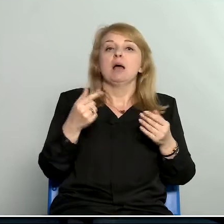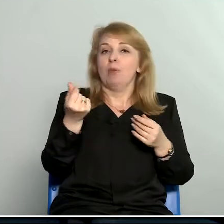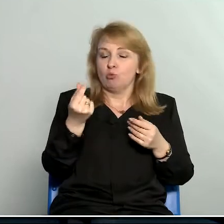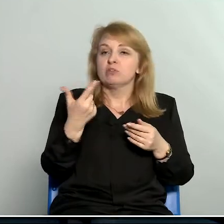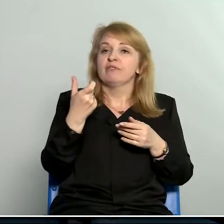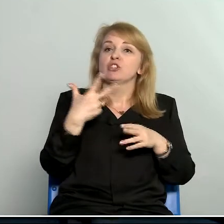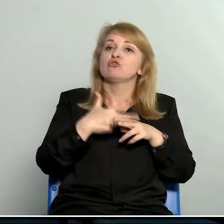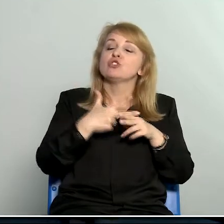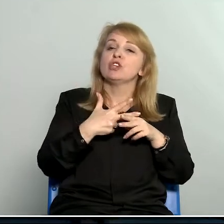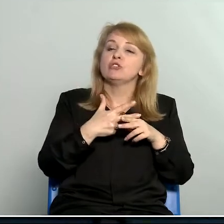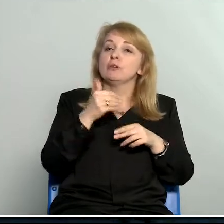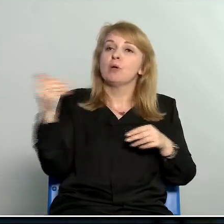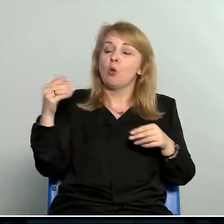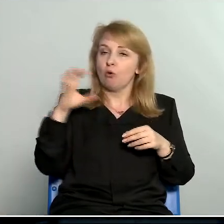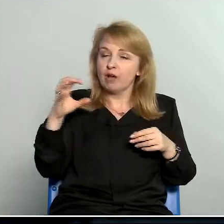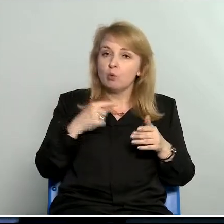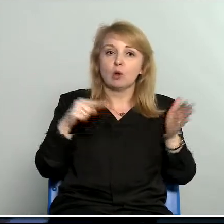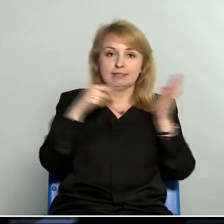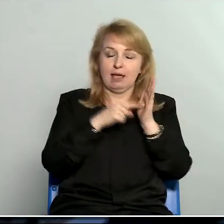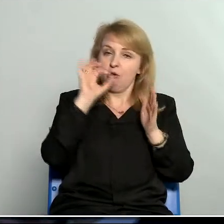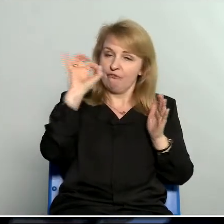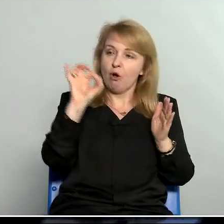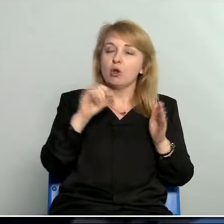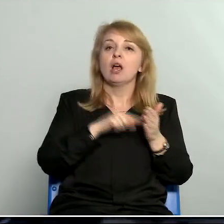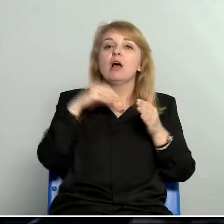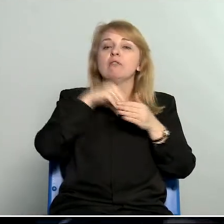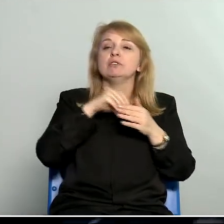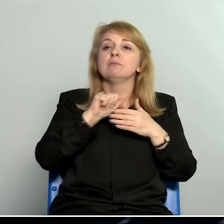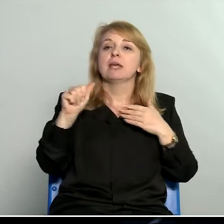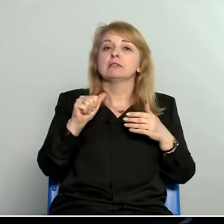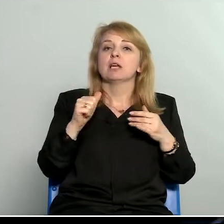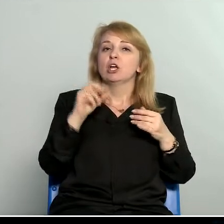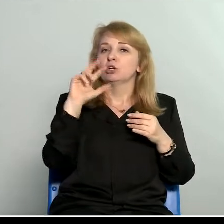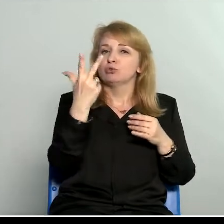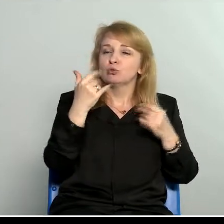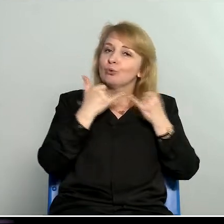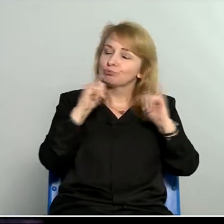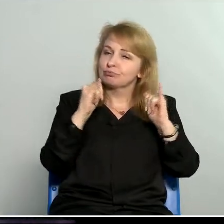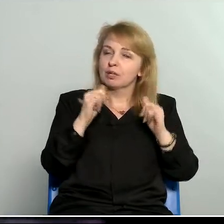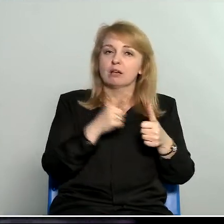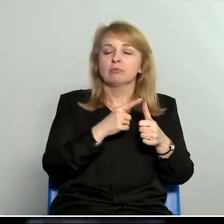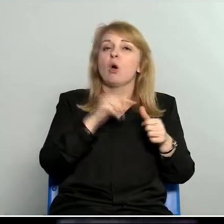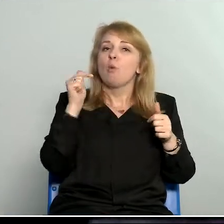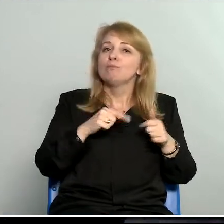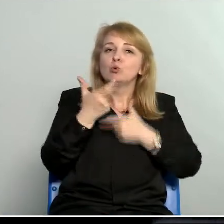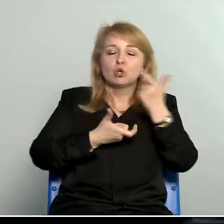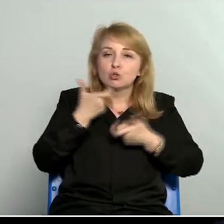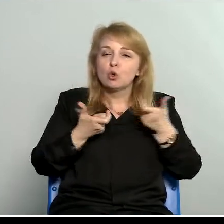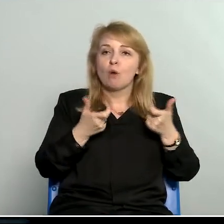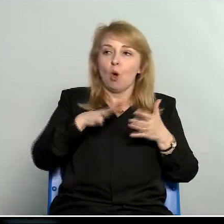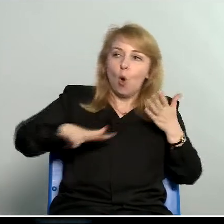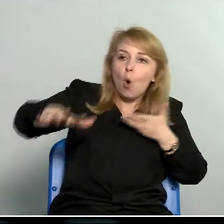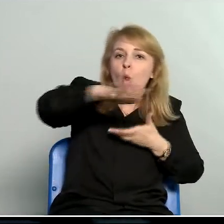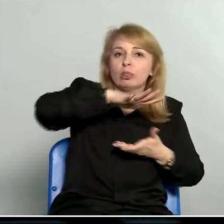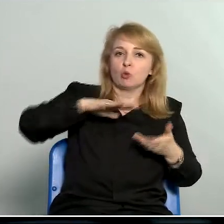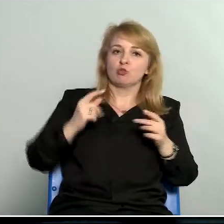milionów euro, a cele do osiągnięcia, tu mamy trzy typy. Po pierwsze, musimy spowodować, aby otoczenie